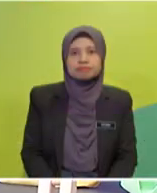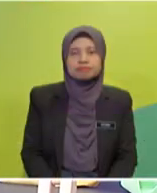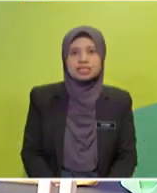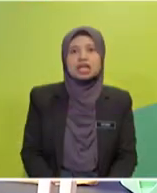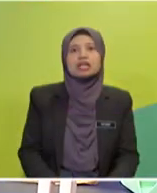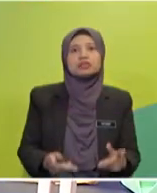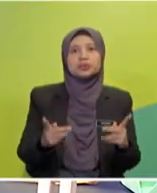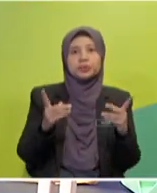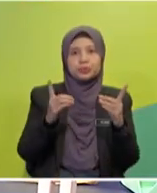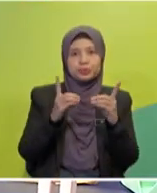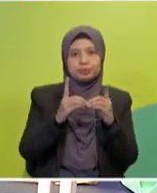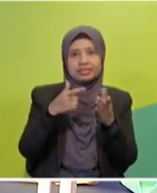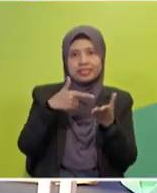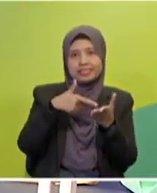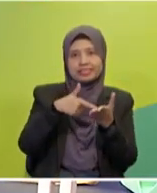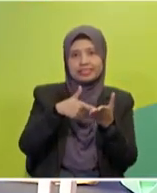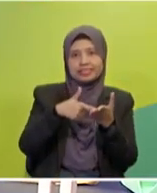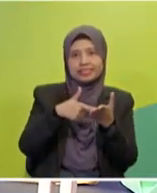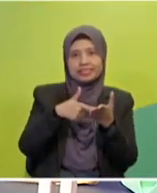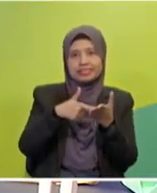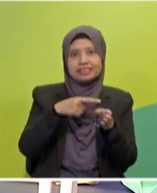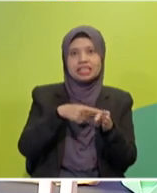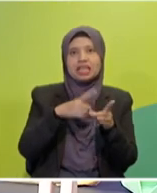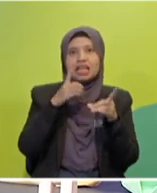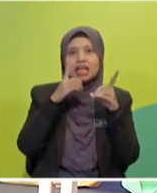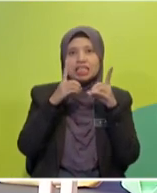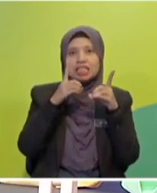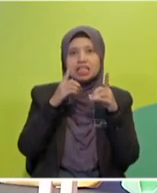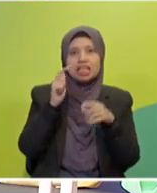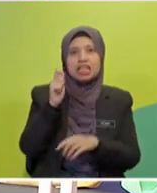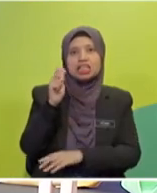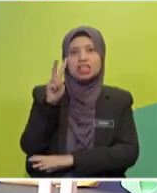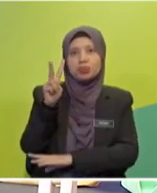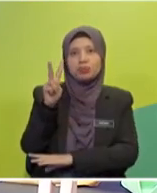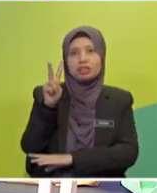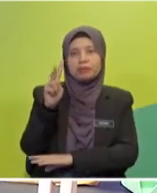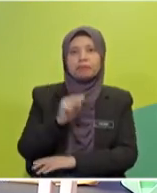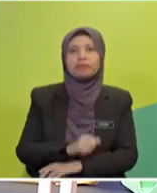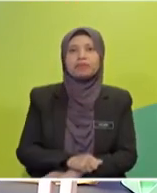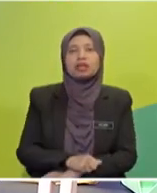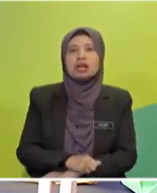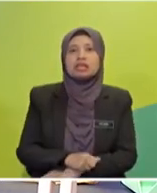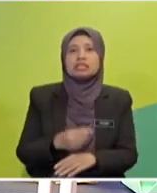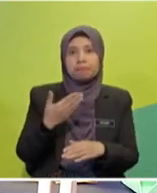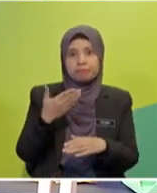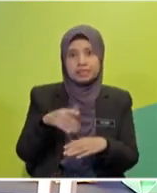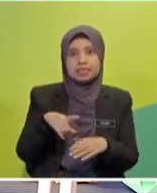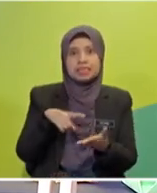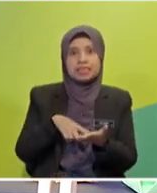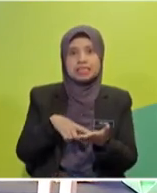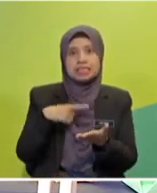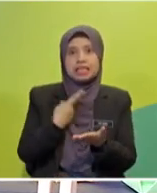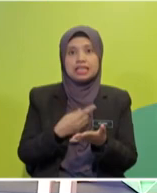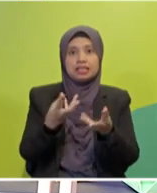Kembali di Didik TV. Saja saya nak bagi senaman sikit dekat suara kita sebab sebenarnya kejap lagi kita akan nyanyi